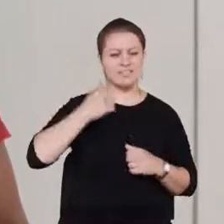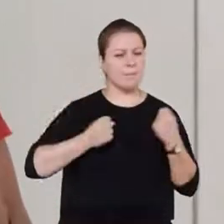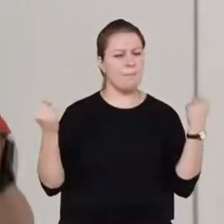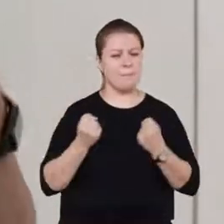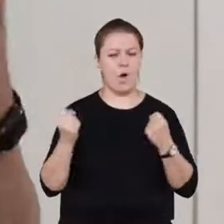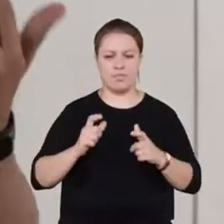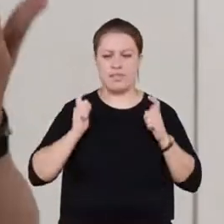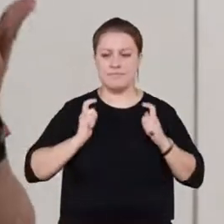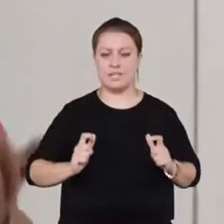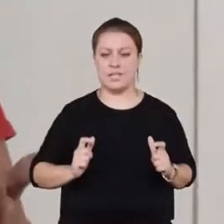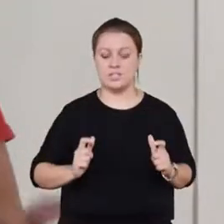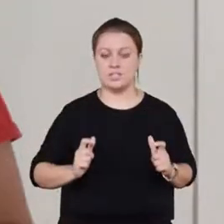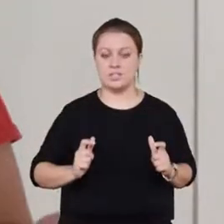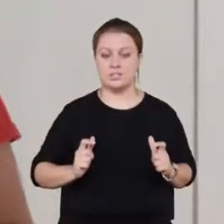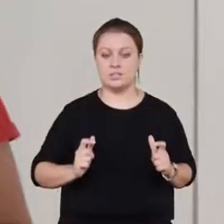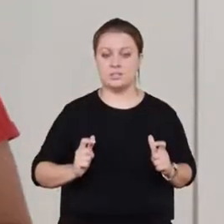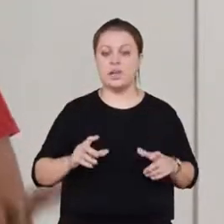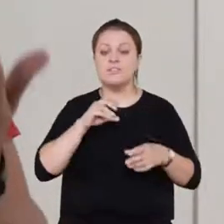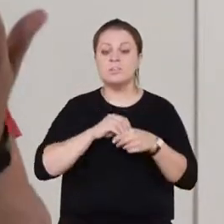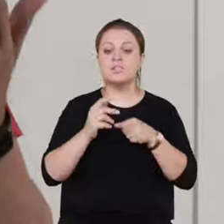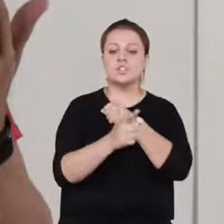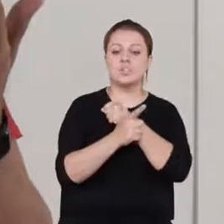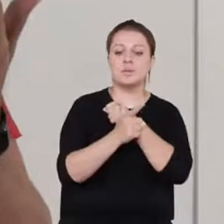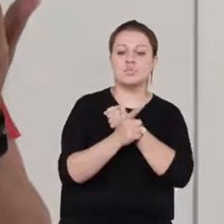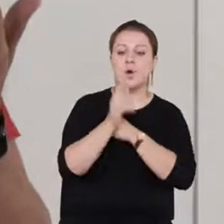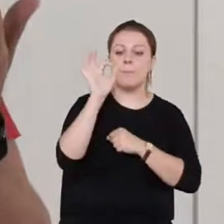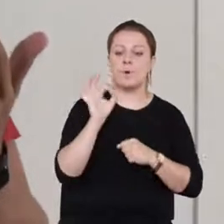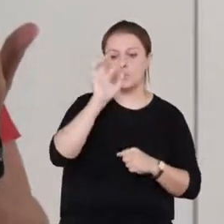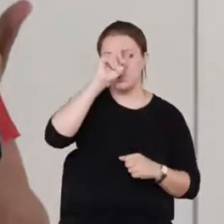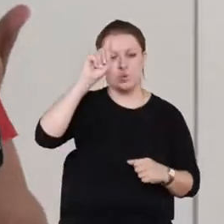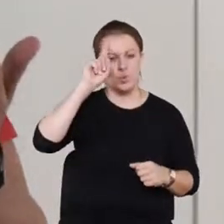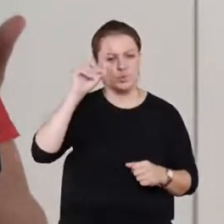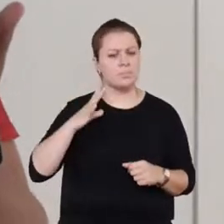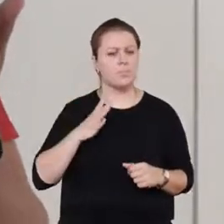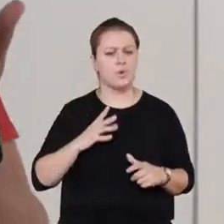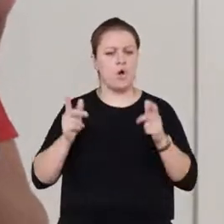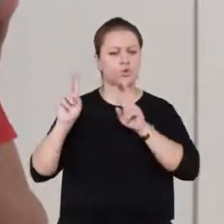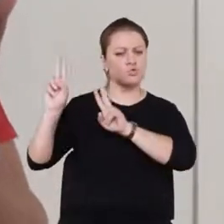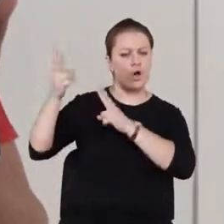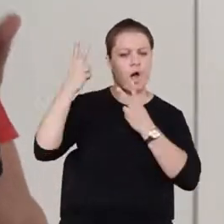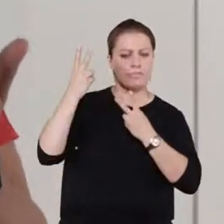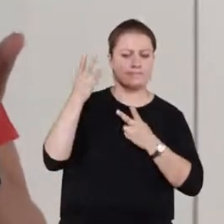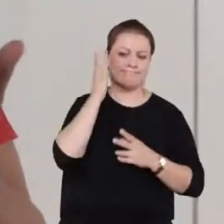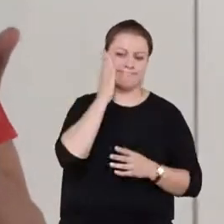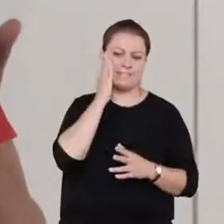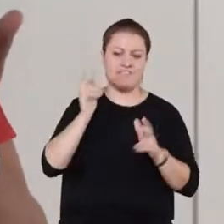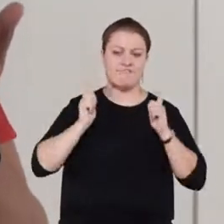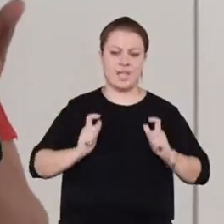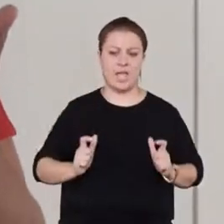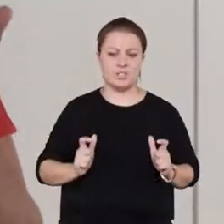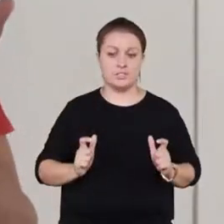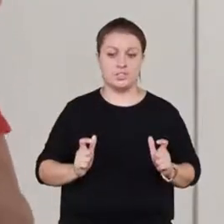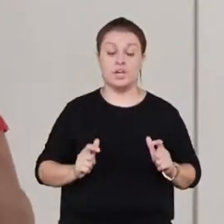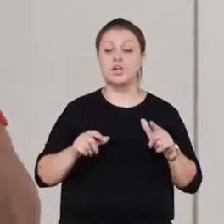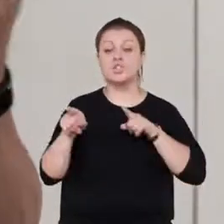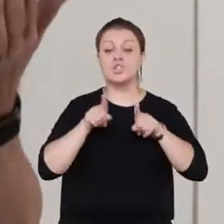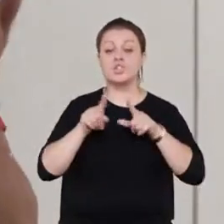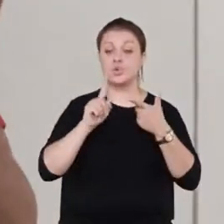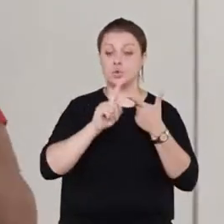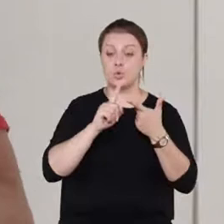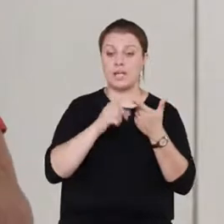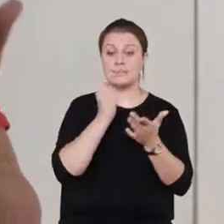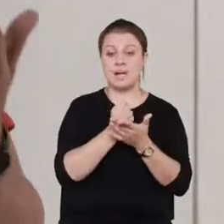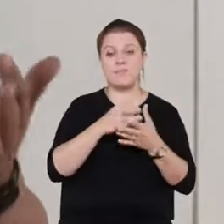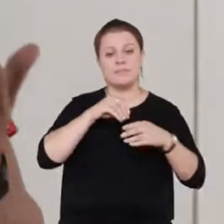minus, miały stosunki wiejskie. No więc tutaj elementem tych wizji była reforma rolna. To, czy po